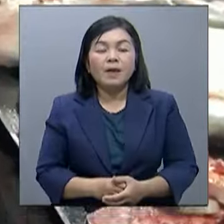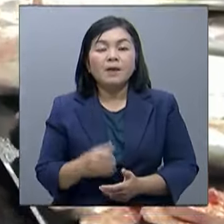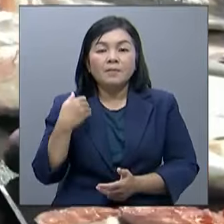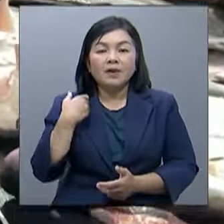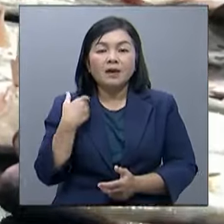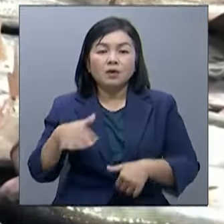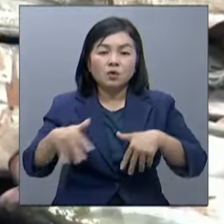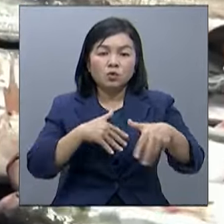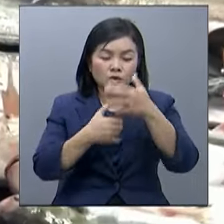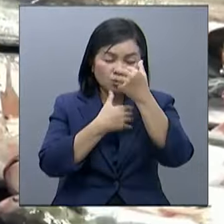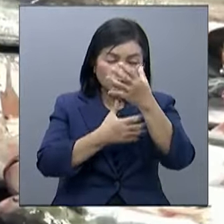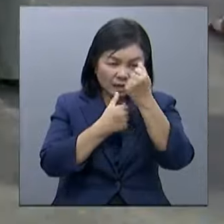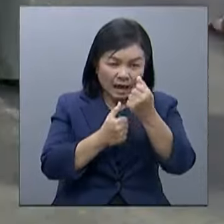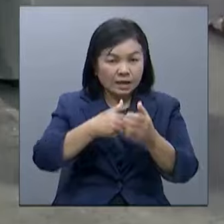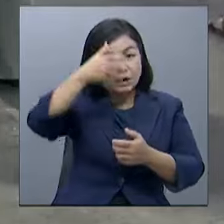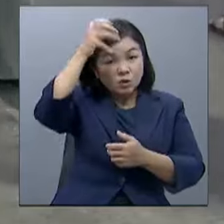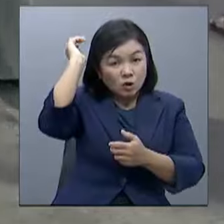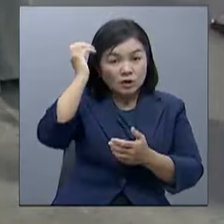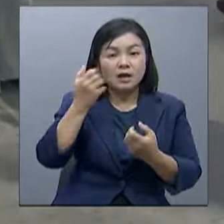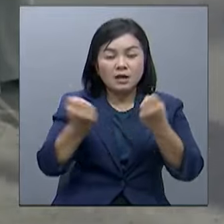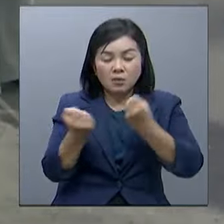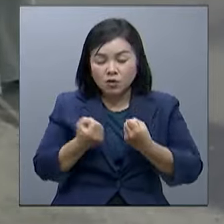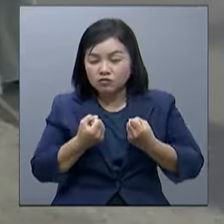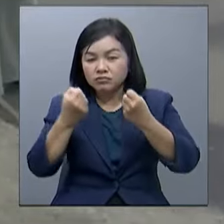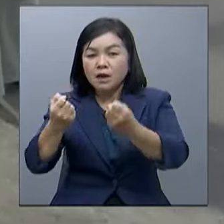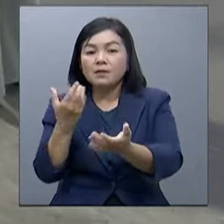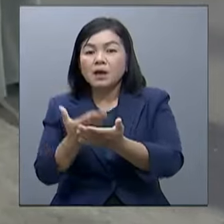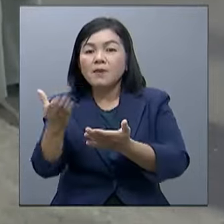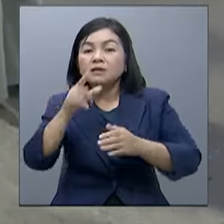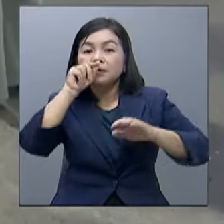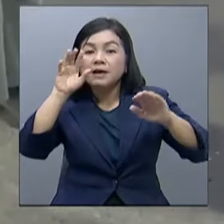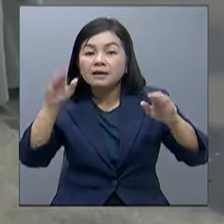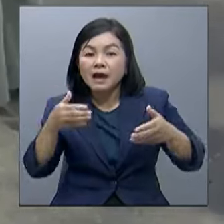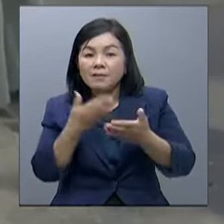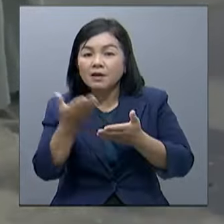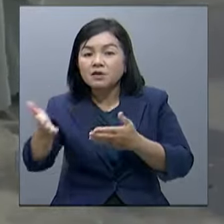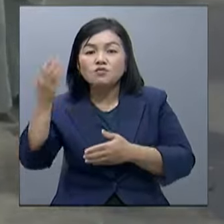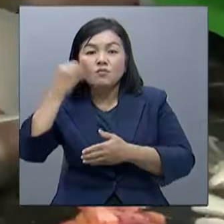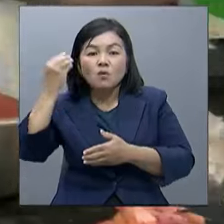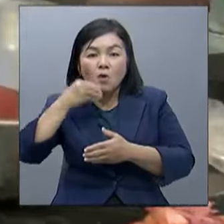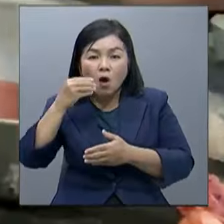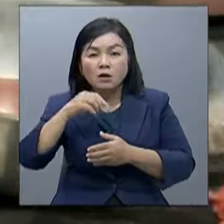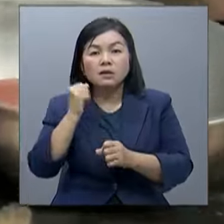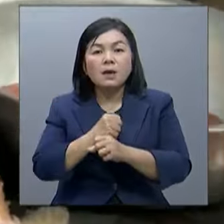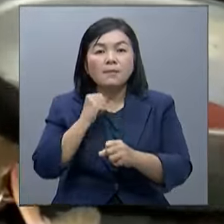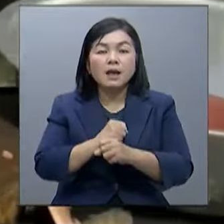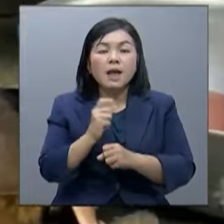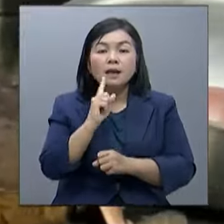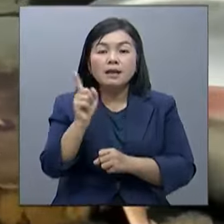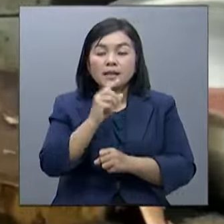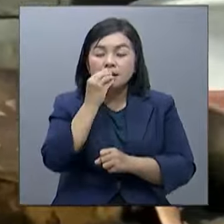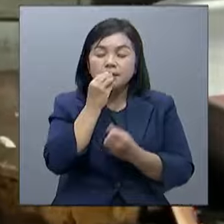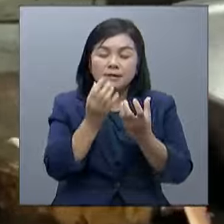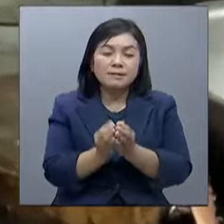ค้าบางคนขับรถมาจากสิงห์บุรีค่ะค่ะมาซื้อมาซื้อปลาจากชัยนาทเป็นประจำเพื่อเอาไปประกอบอาหารนะ